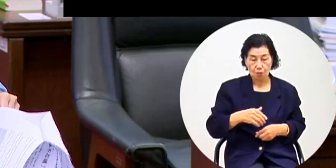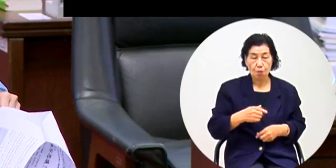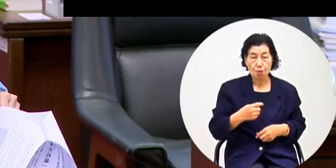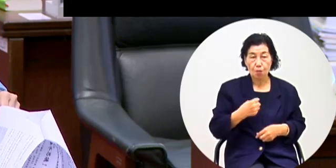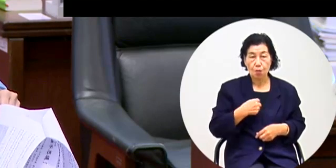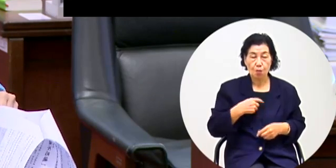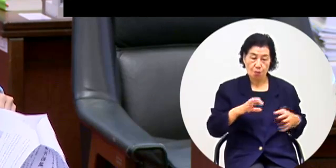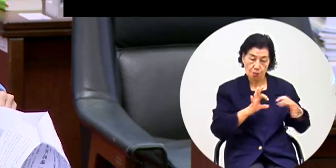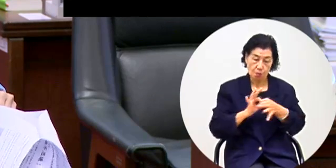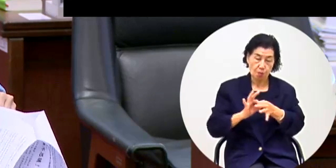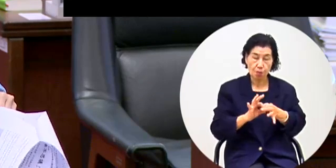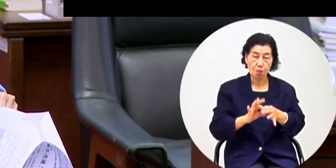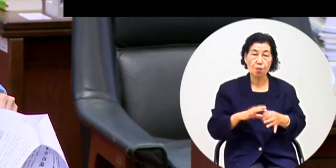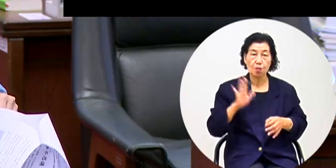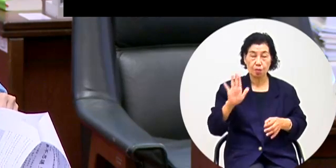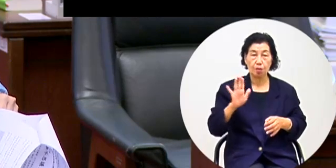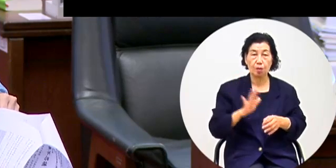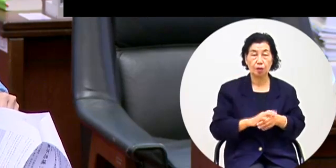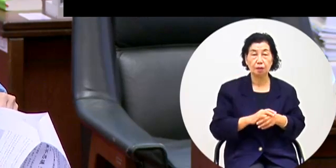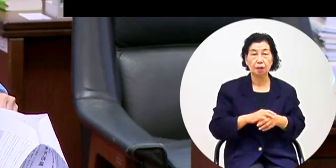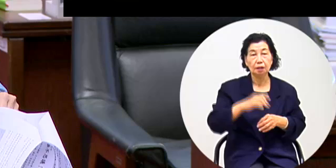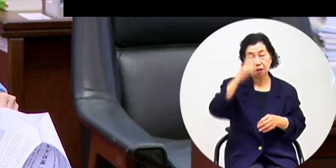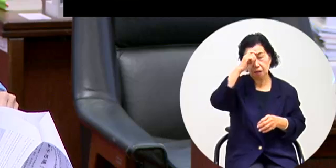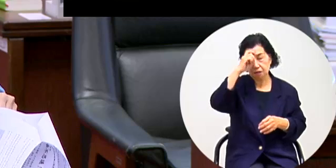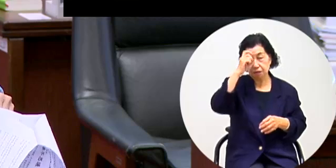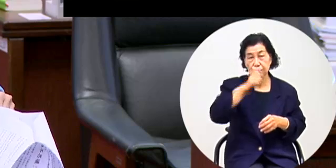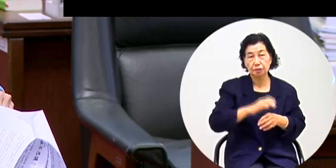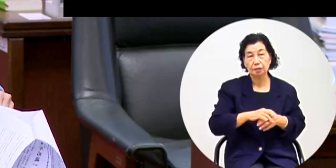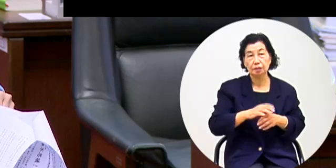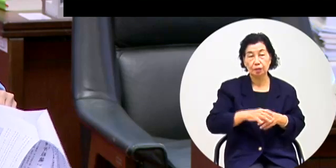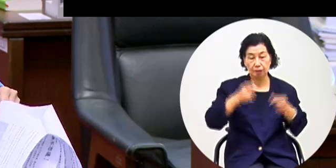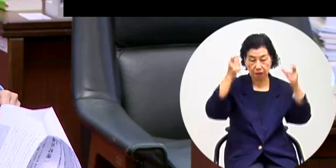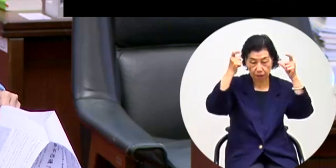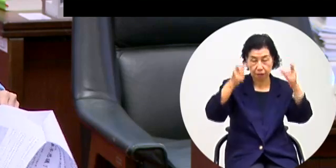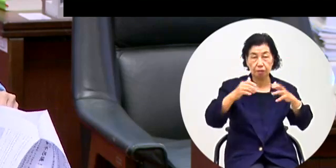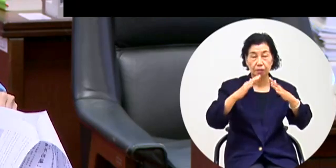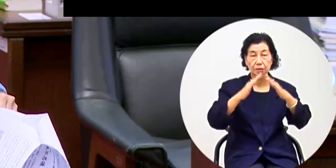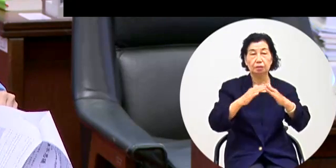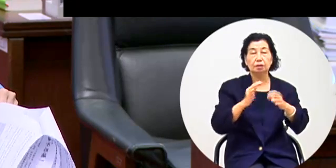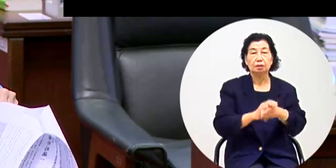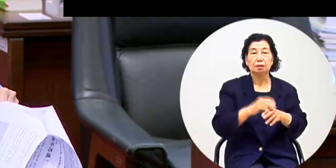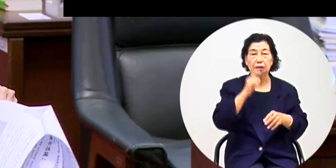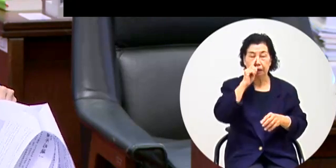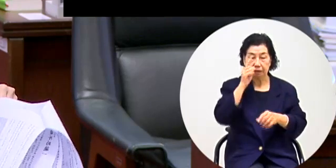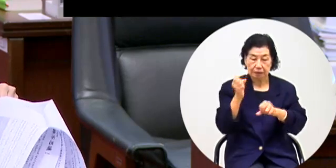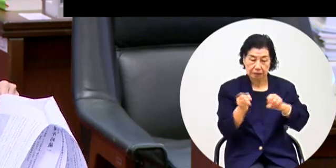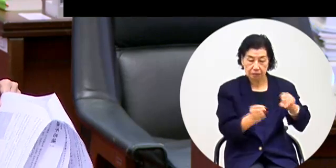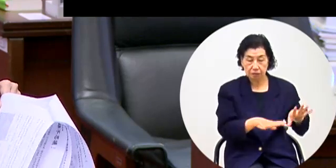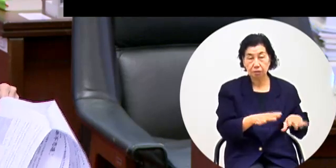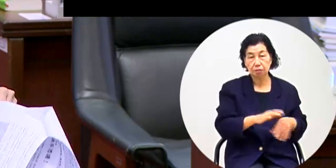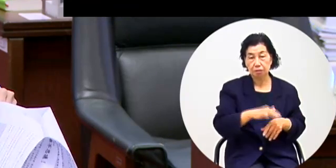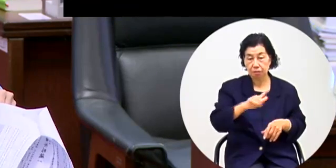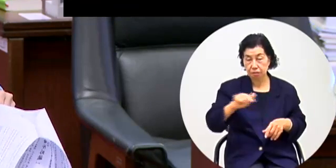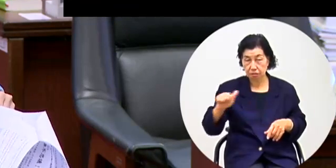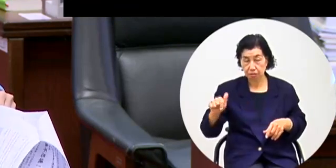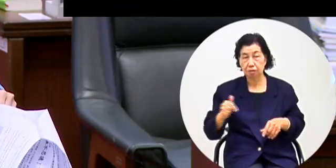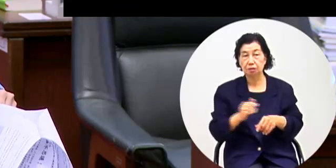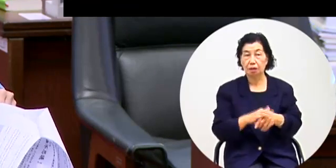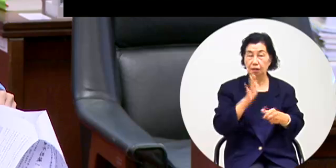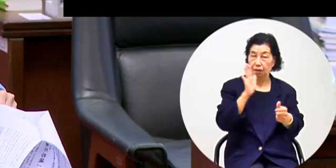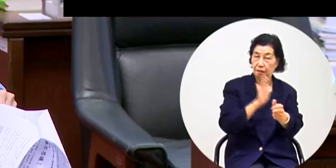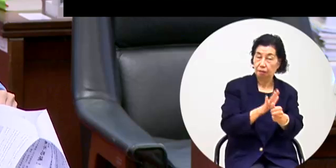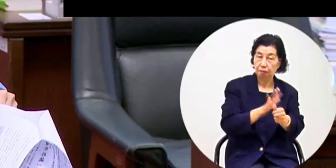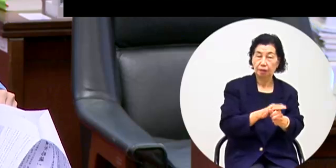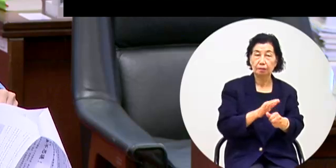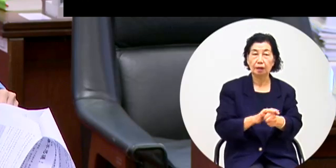所有的垃圾处理都能够有一个好的方法，对的方法，而且对市民的整体环境要有长远